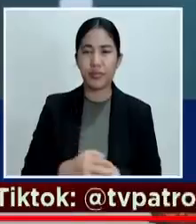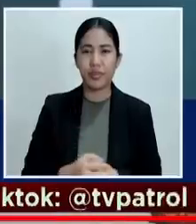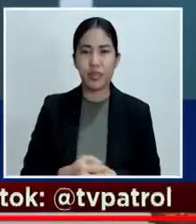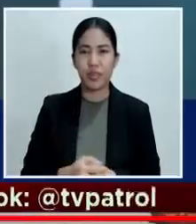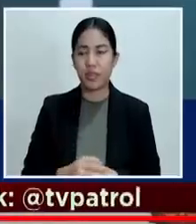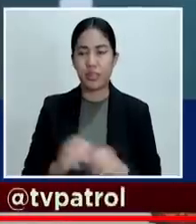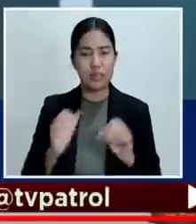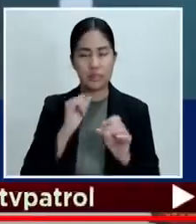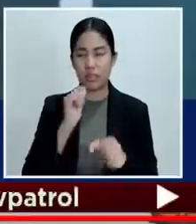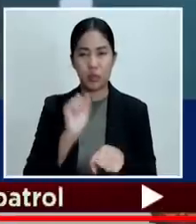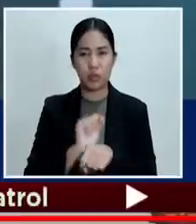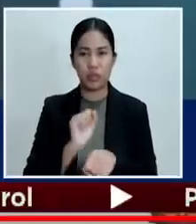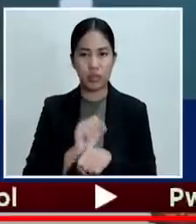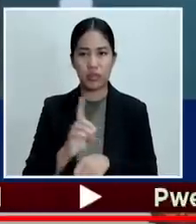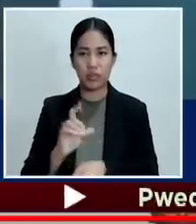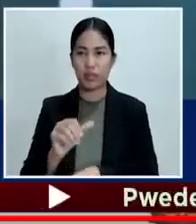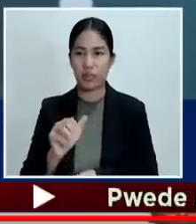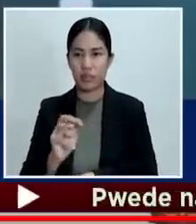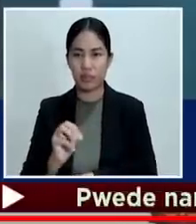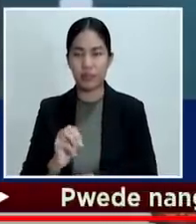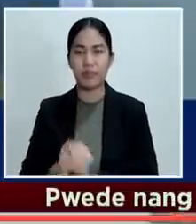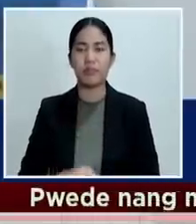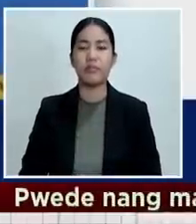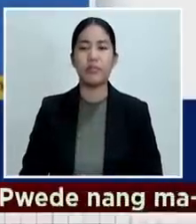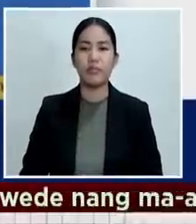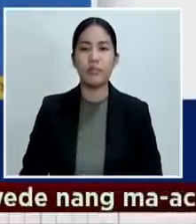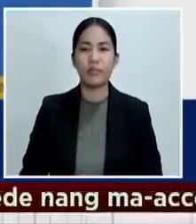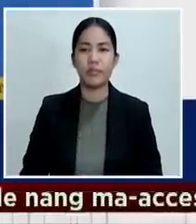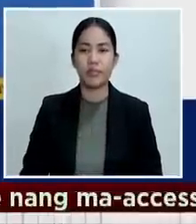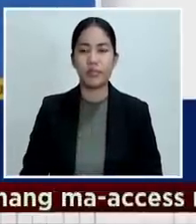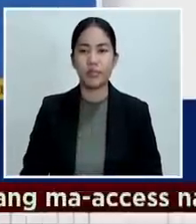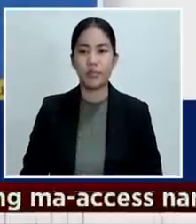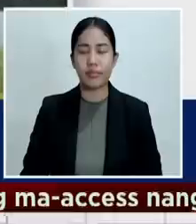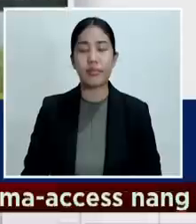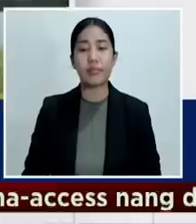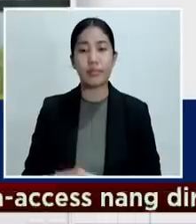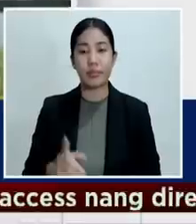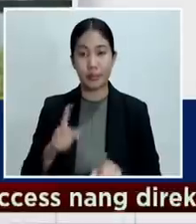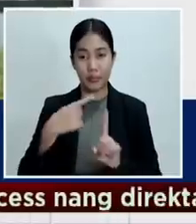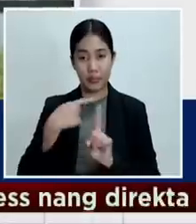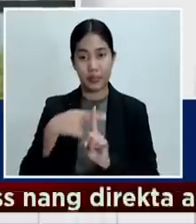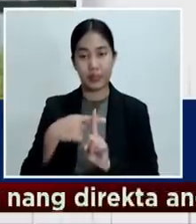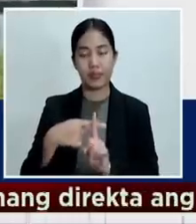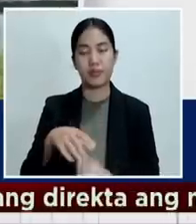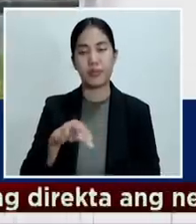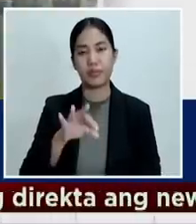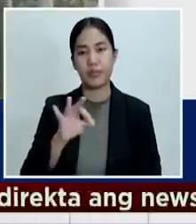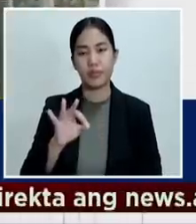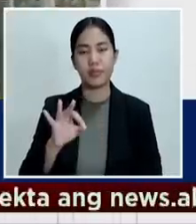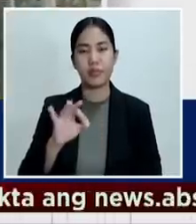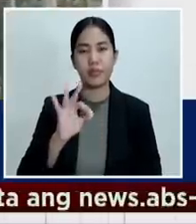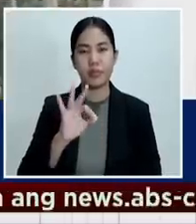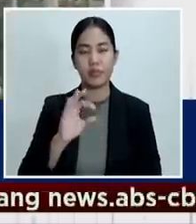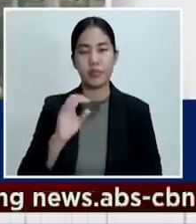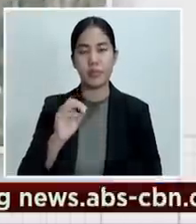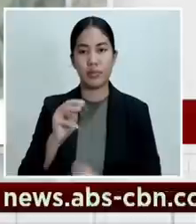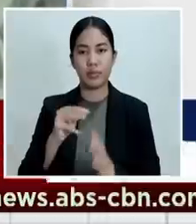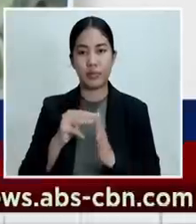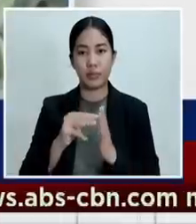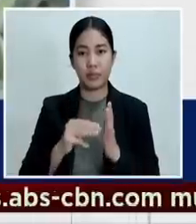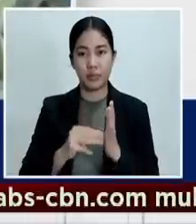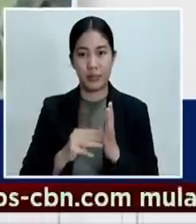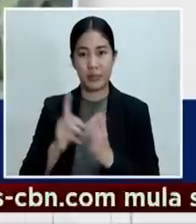gumagana. Bukod sa balog-balog dam, ayon kay Tulfo, nakatenga rin ang 990 million pesos na Bulo Small Reservoir